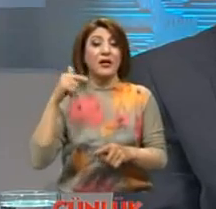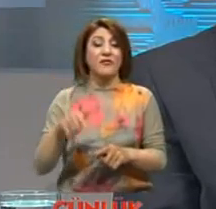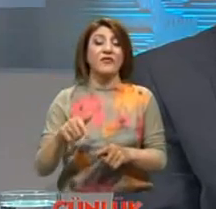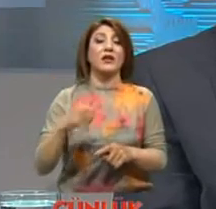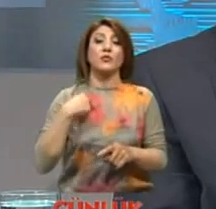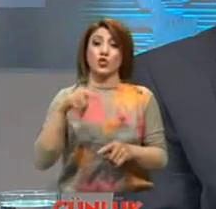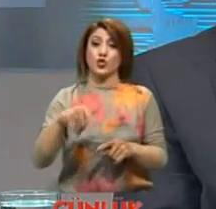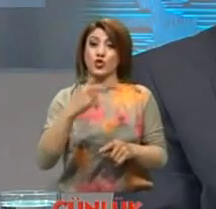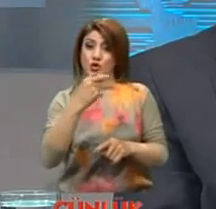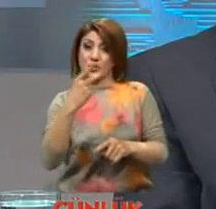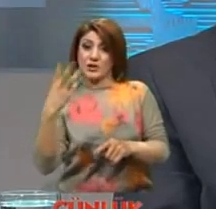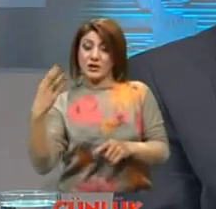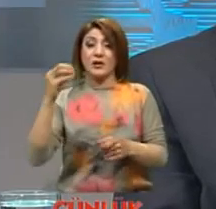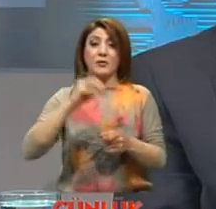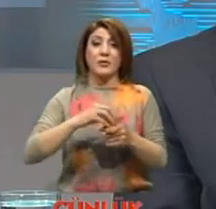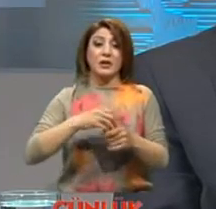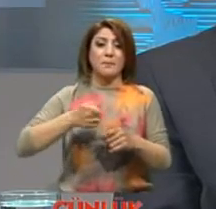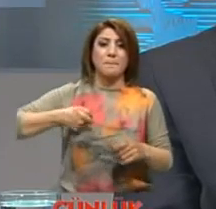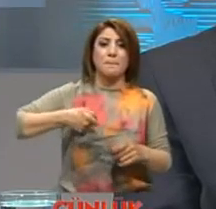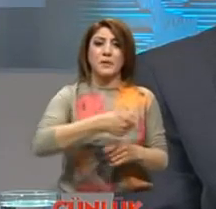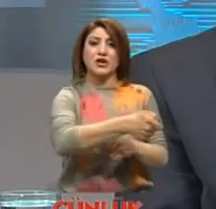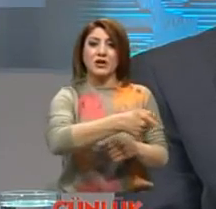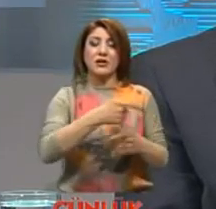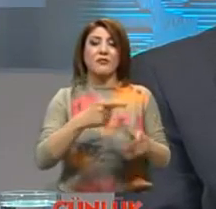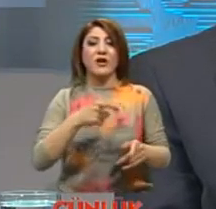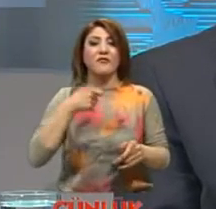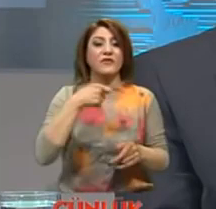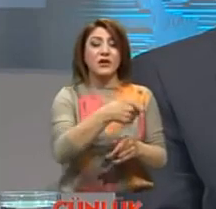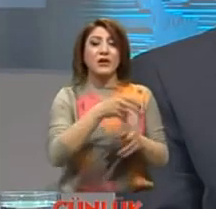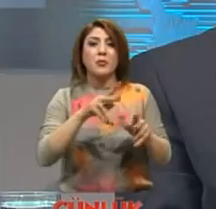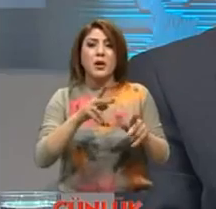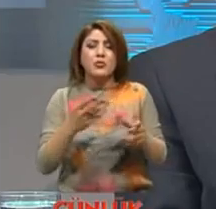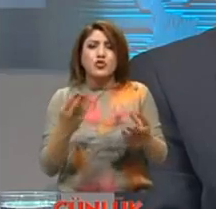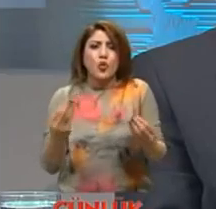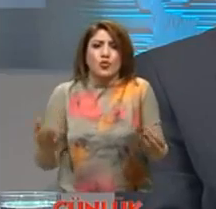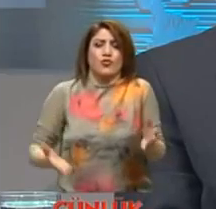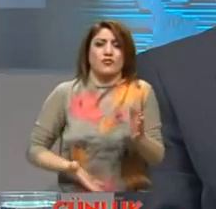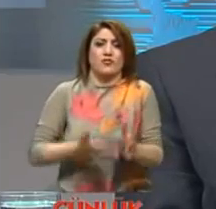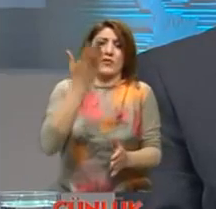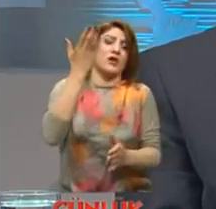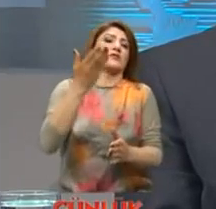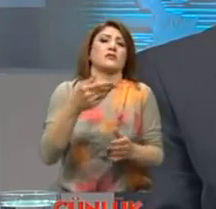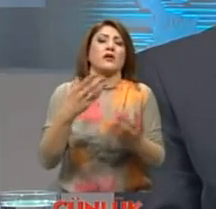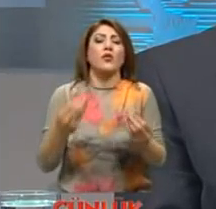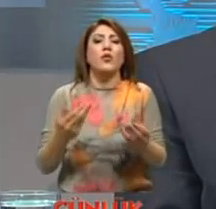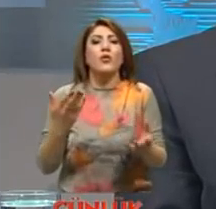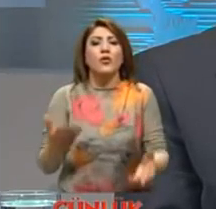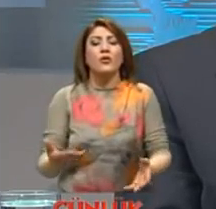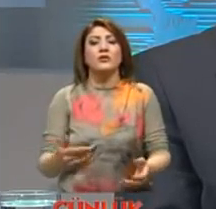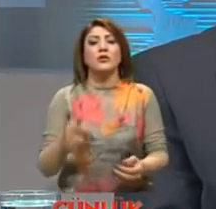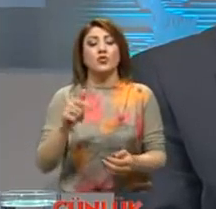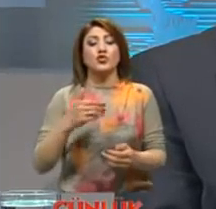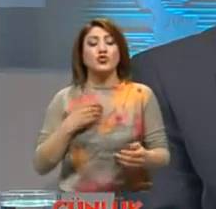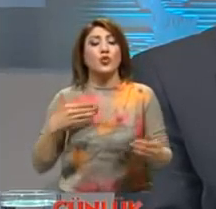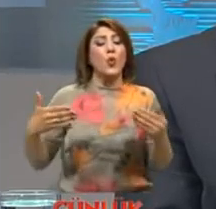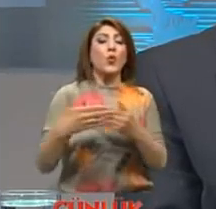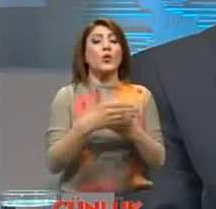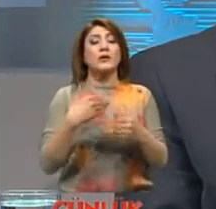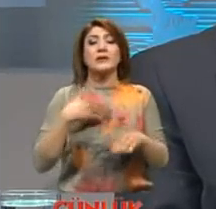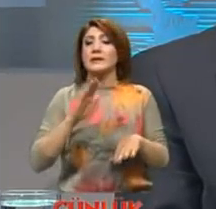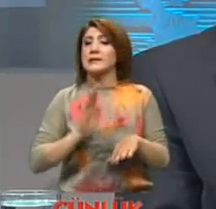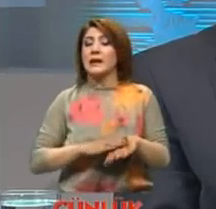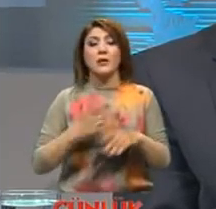şeylerde bu rakamlar çok doğru değil ama bıçaklama ve bıçak olayı mesela Türkiye'de çok yaygın. Evet. İnanılmaz yaygın. Bunun önünü nasıl keseceksiniz?